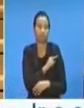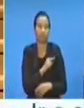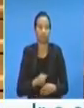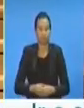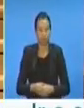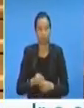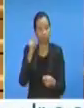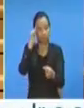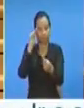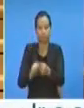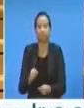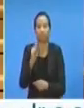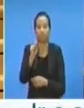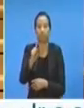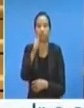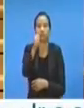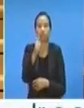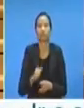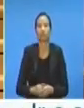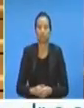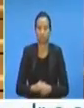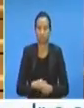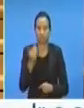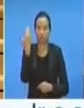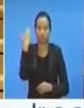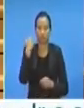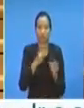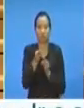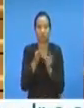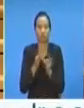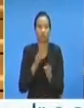โดยทันทีคราวที่แล้วผมอภิปรายผมยกตัวอย่